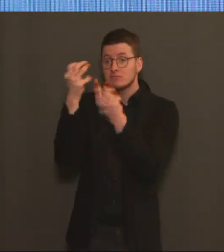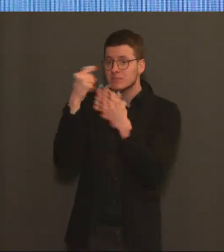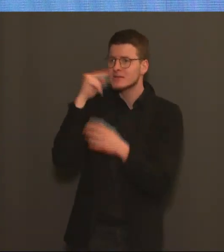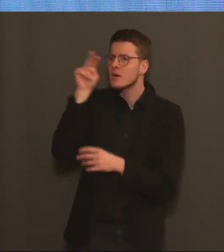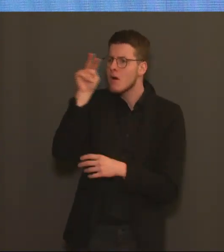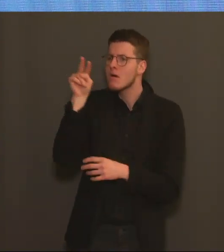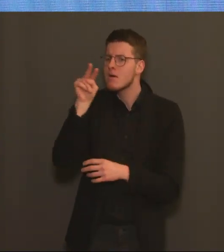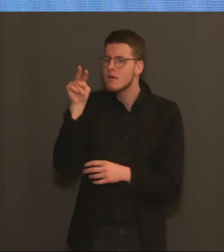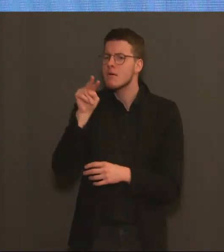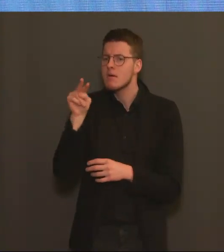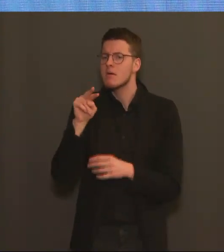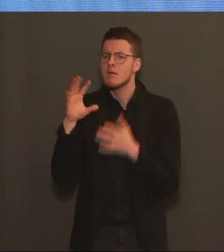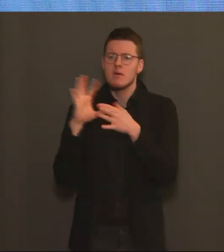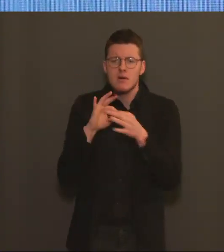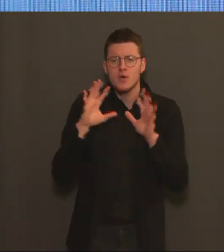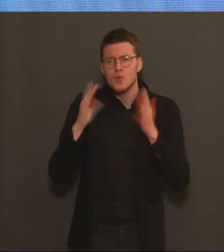proces geleid.